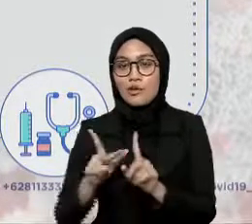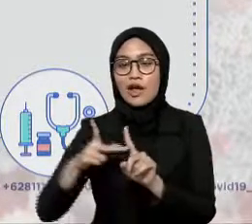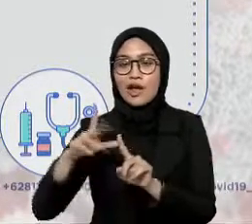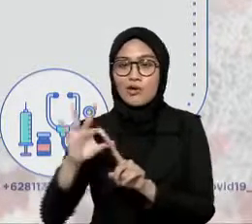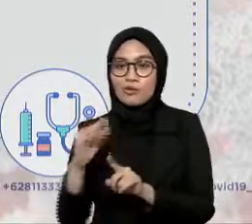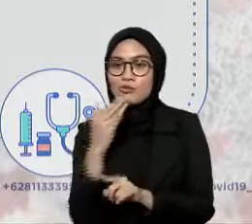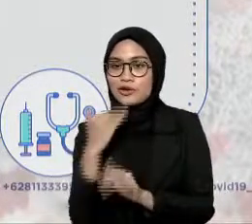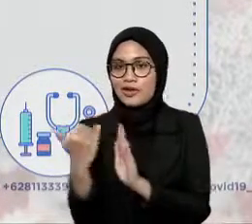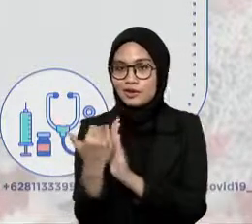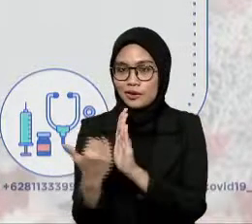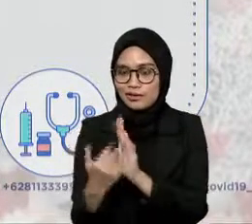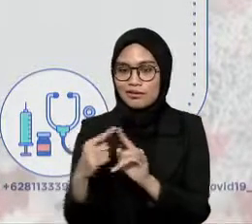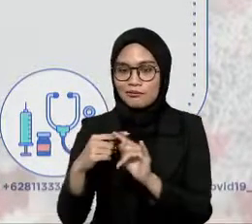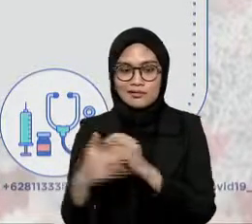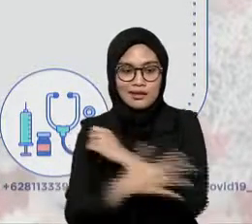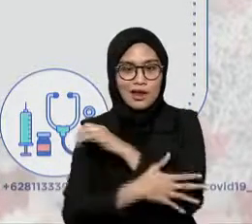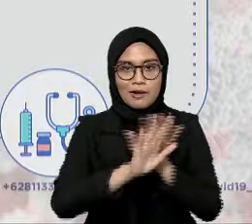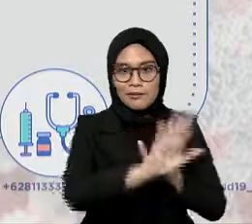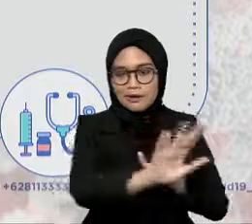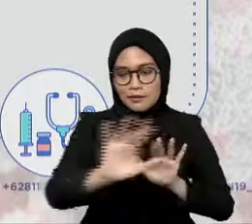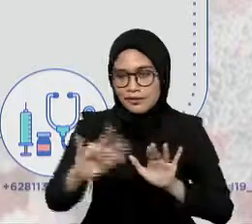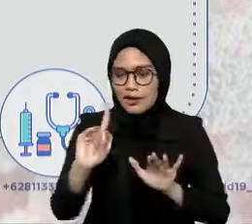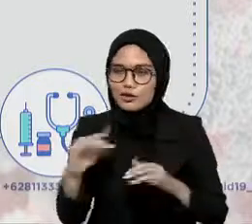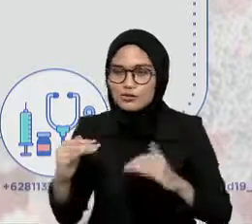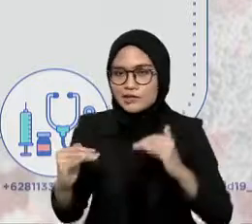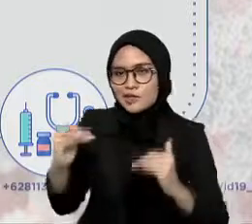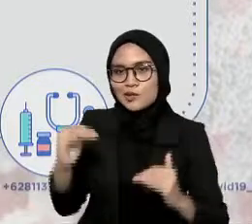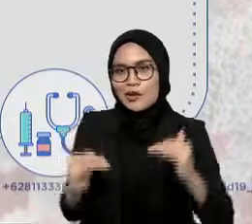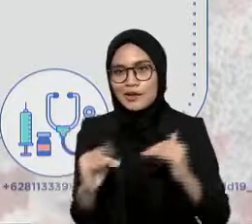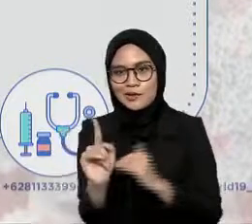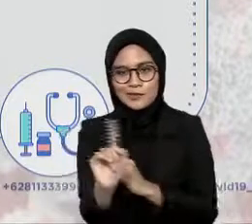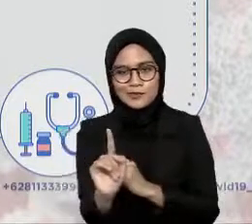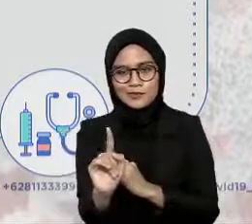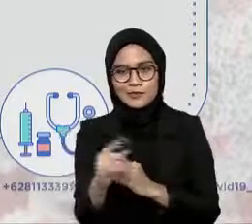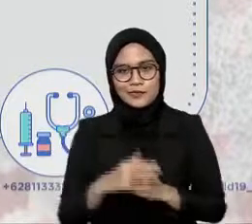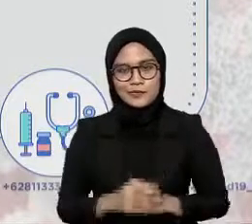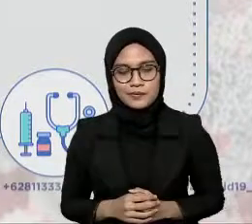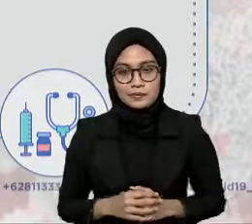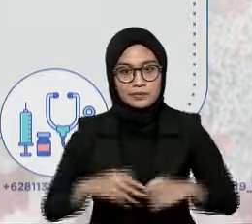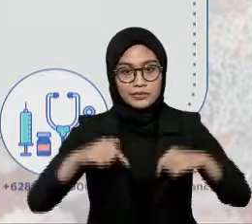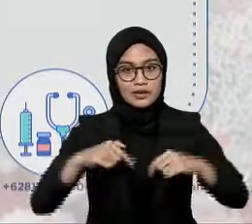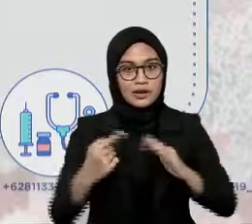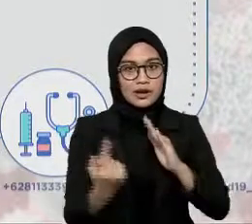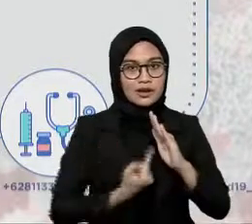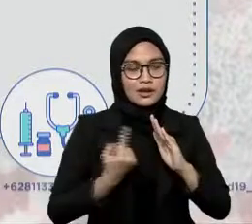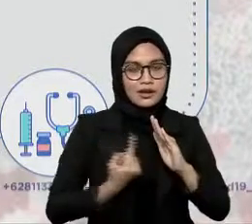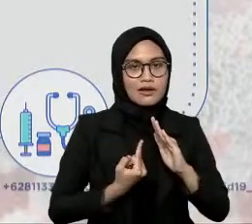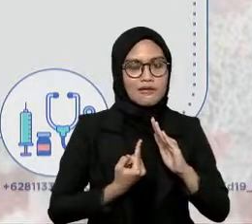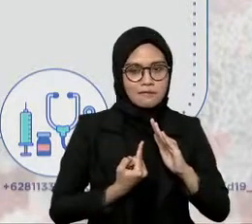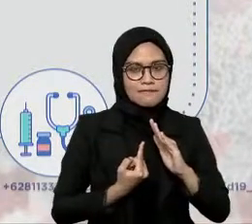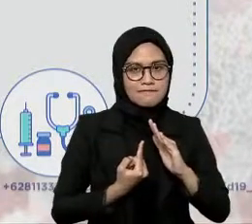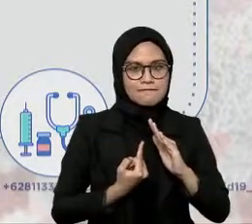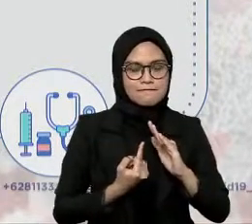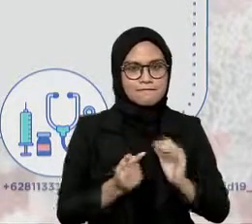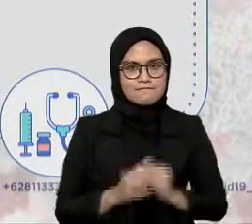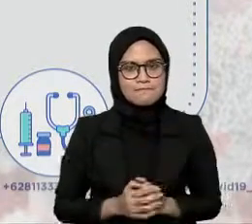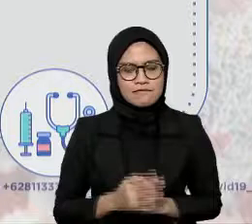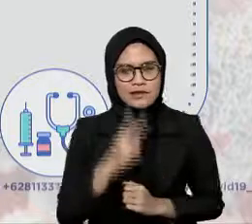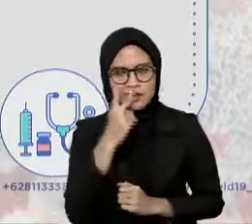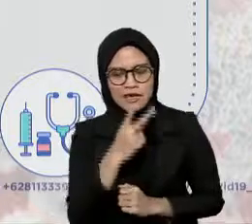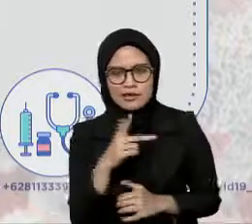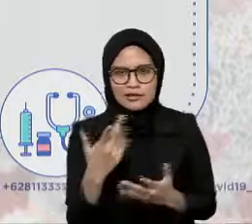masing-masing negara. Penyesuaian durasi karantina selama ini masih didasarkan pada